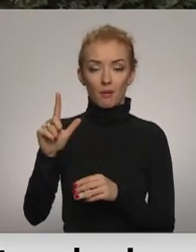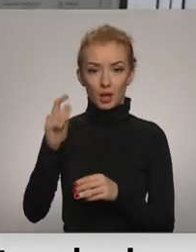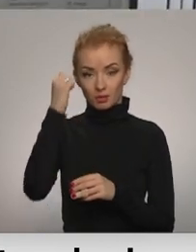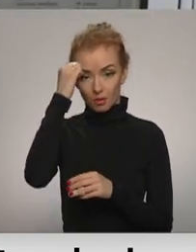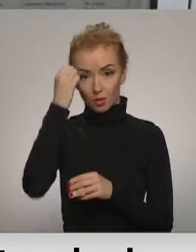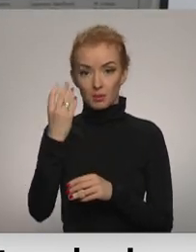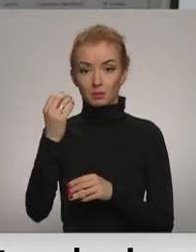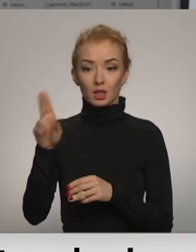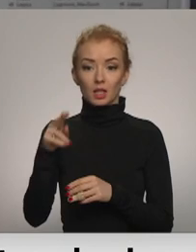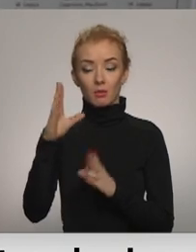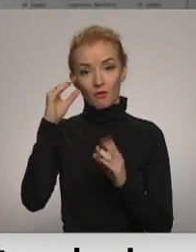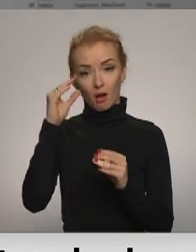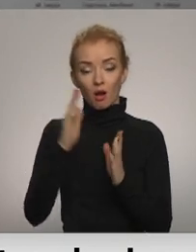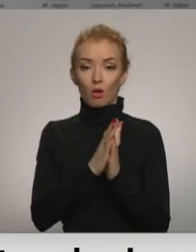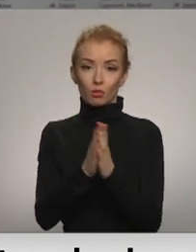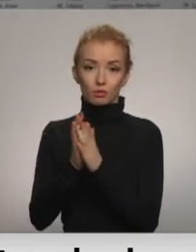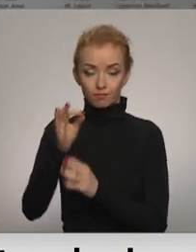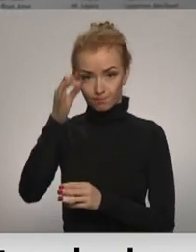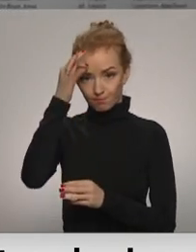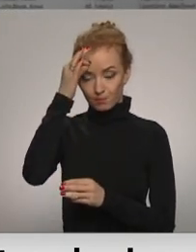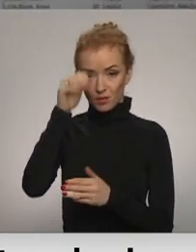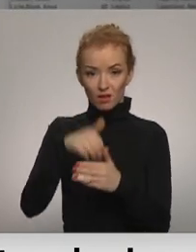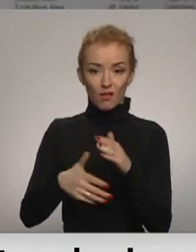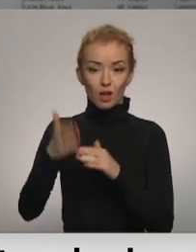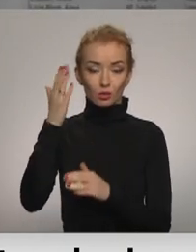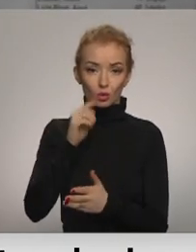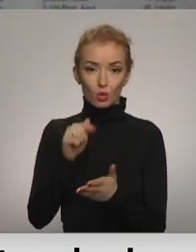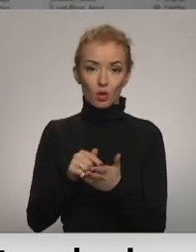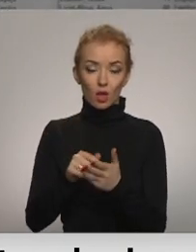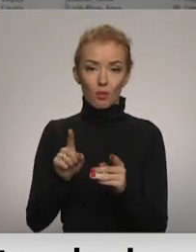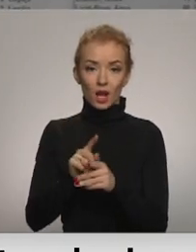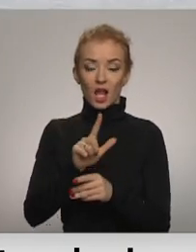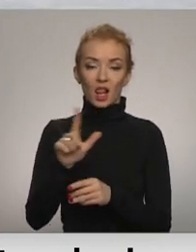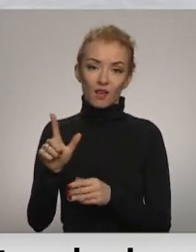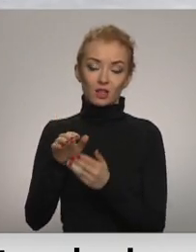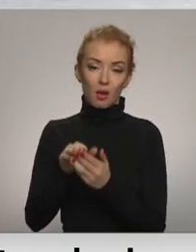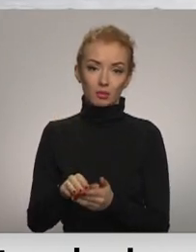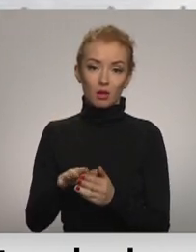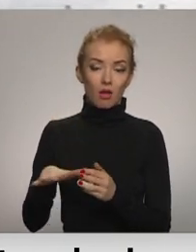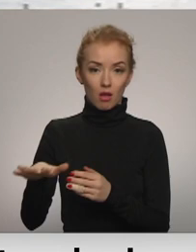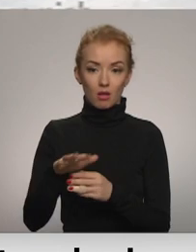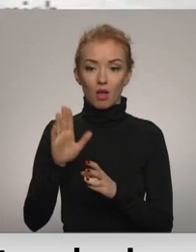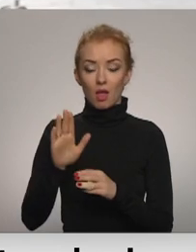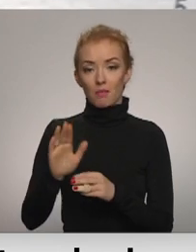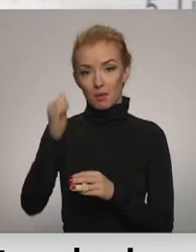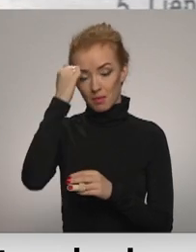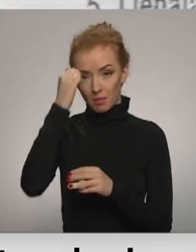15. Decembra vakarā aicina atcerēties vēsturiskos notikumus arī Līvas kapsētas ebreju daļā, lai pie holokaustu upuru